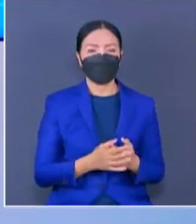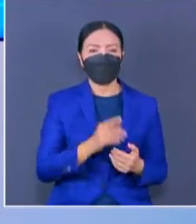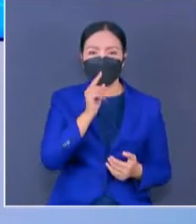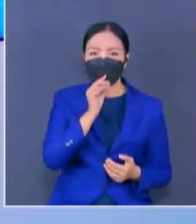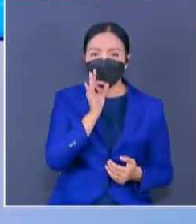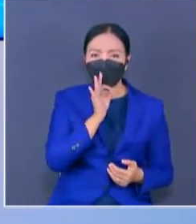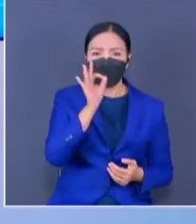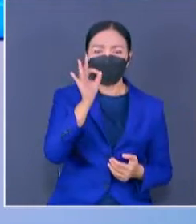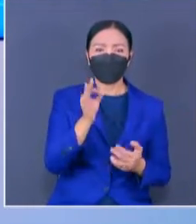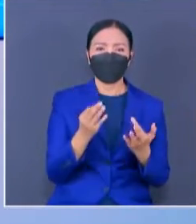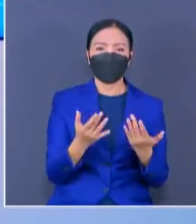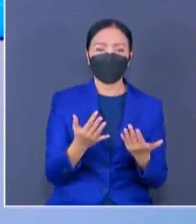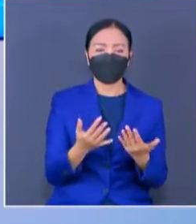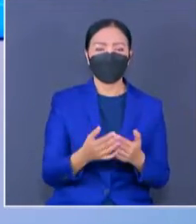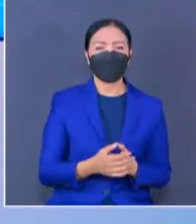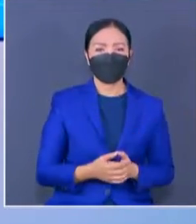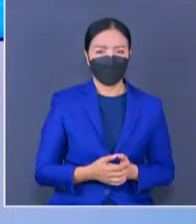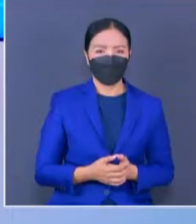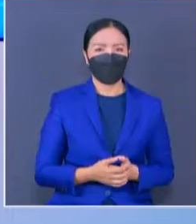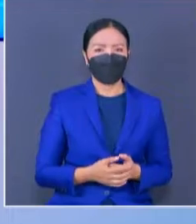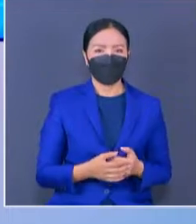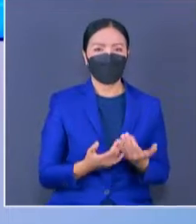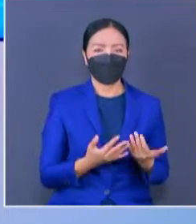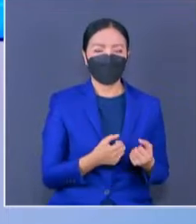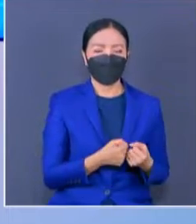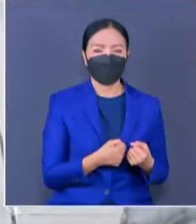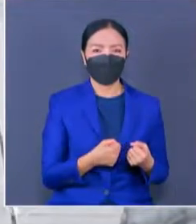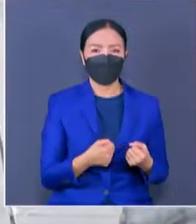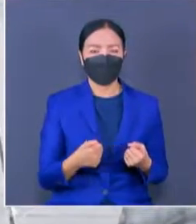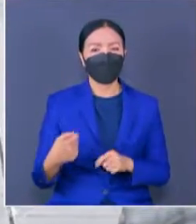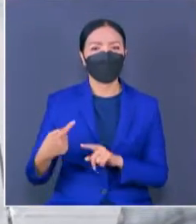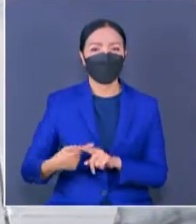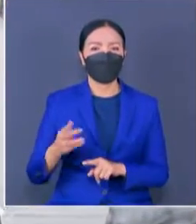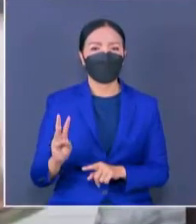ก็ไม่ยึดทรัพย์ลูกหนี้ NPL จนถึงเดือนมิถุนายนค่ะ